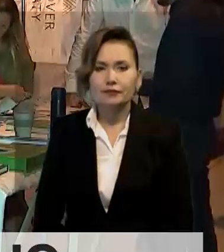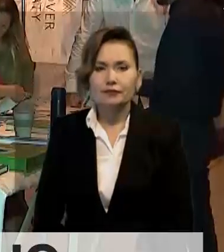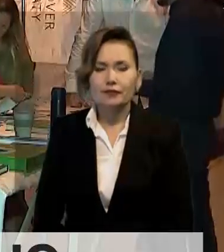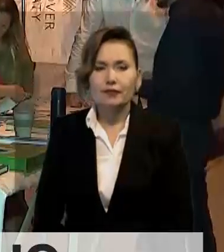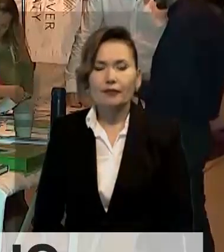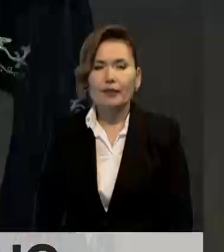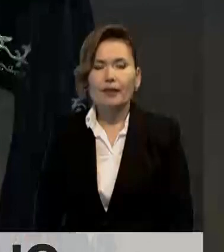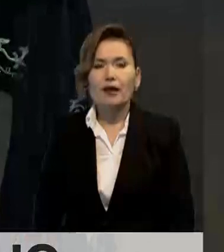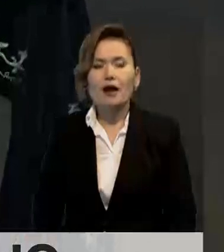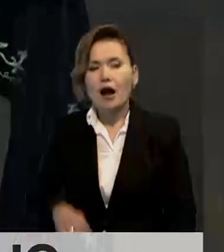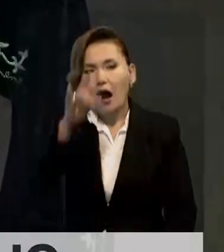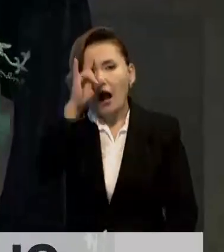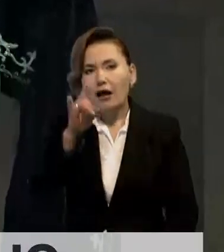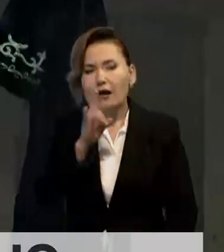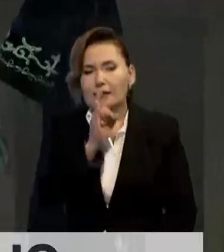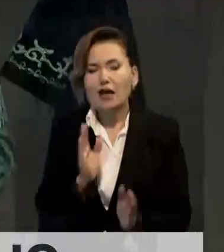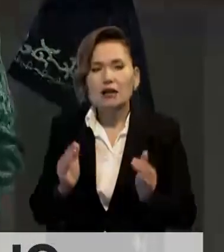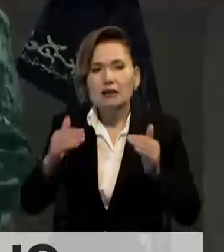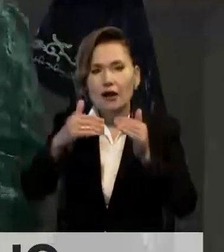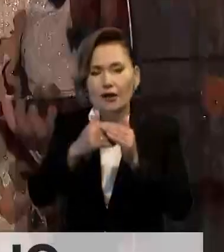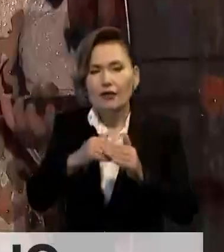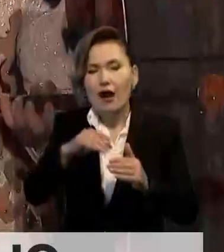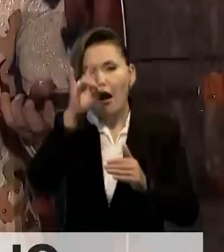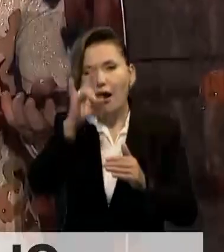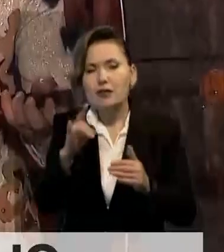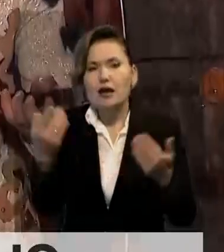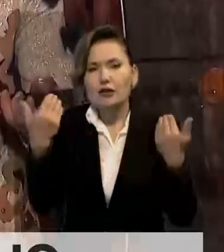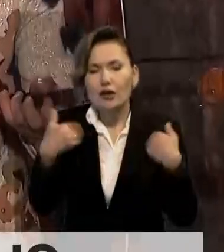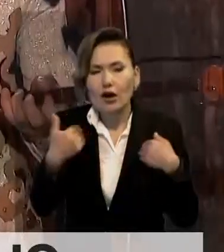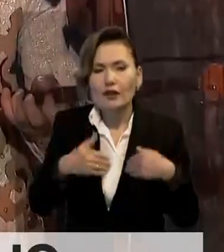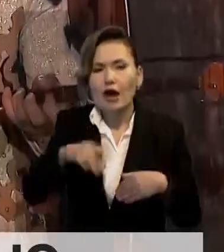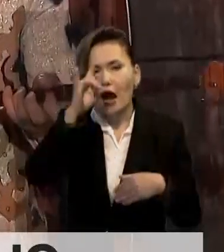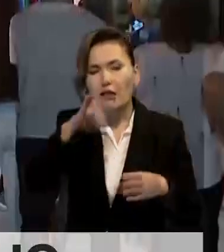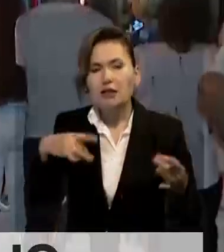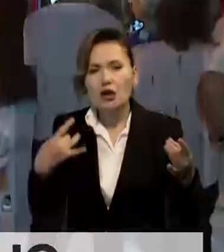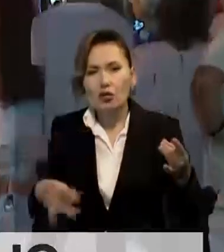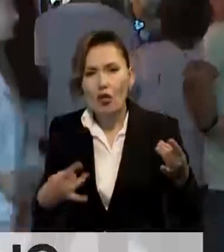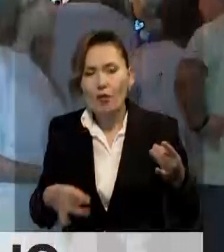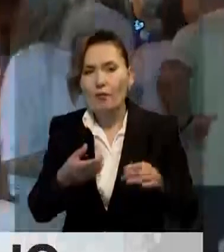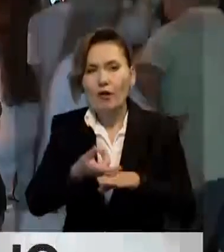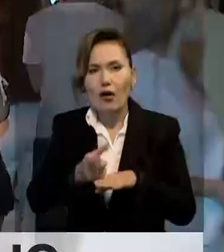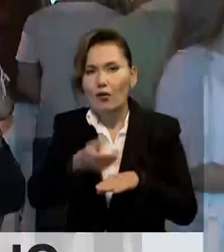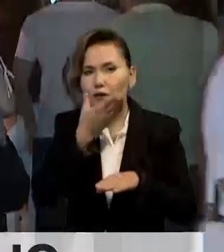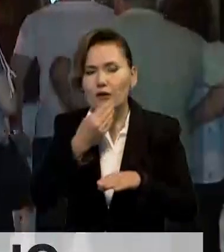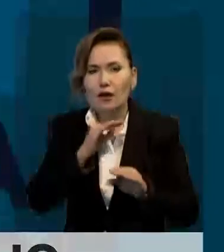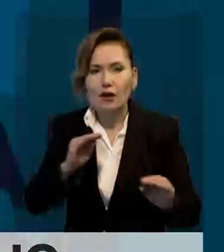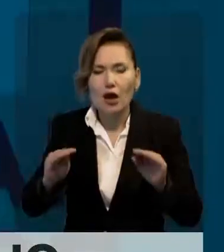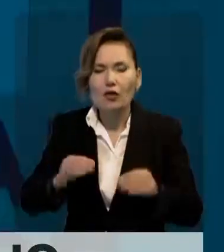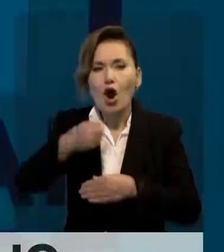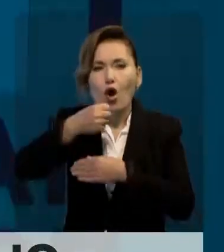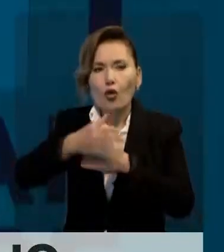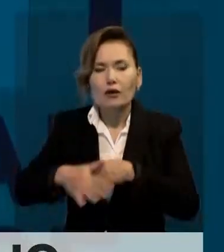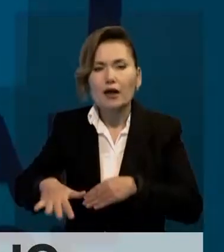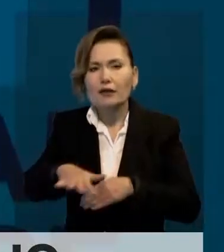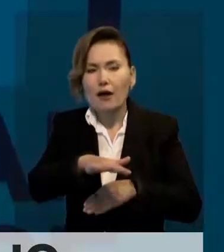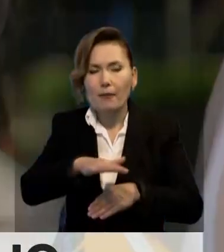Алты қанаты кигізі қазақы шапан домбыра мен қобыздың үні жоқ, бұл ел ішіндегі көрініс емес, бұл Баку орталық алаң. Осы